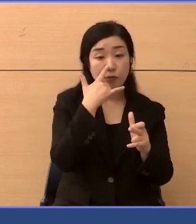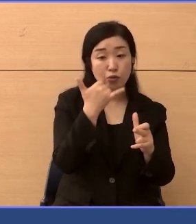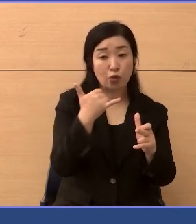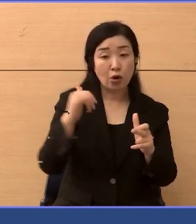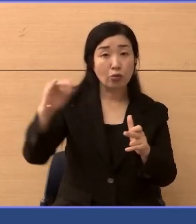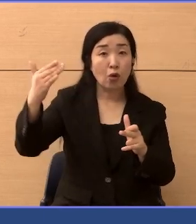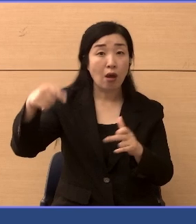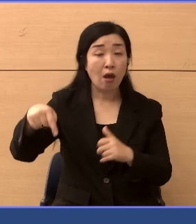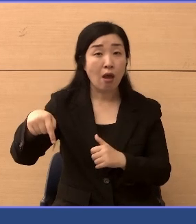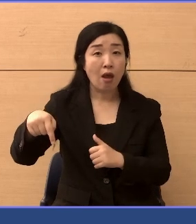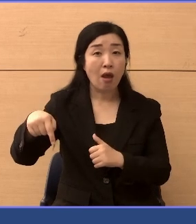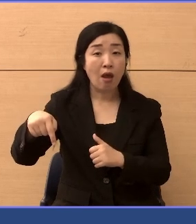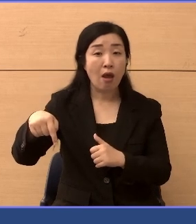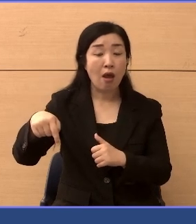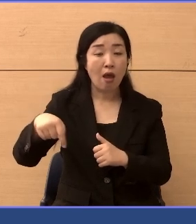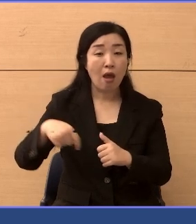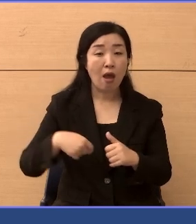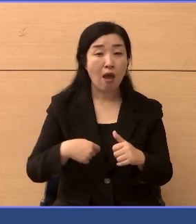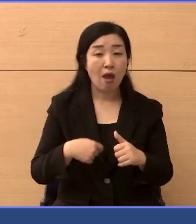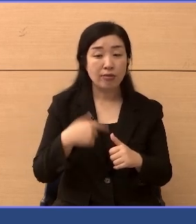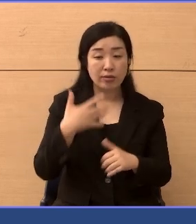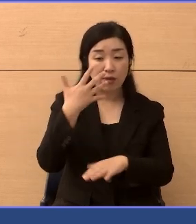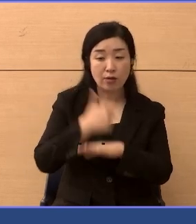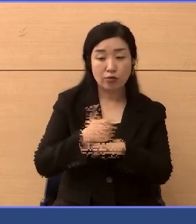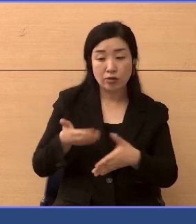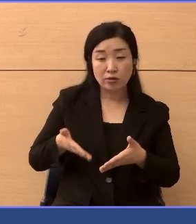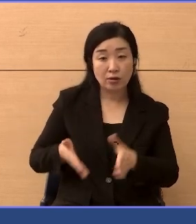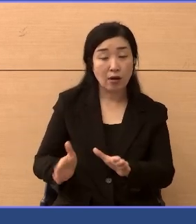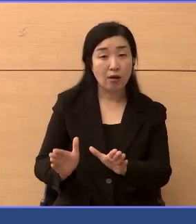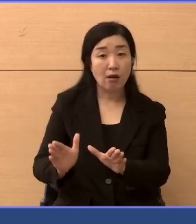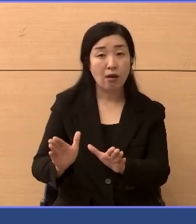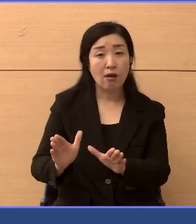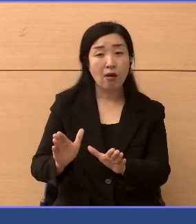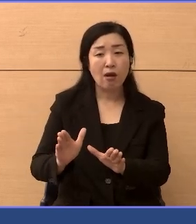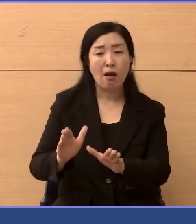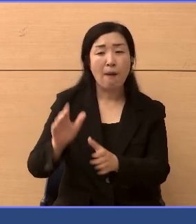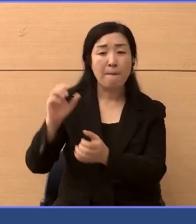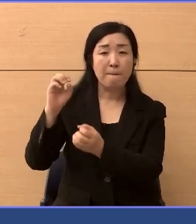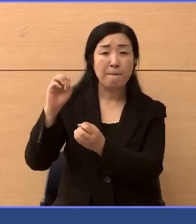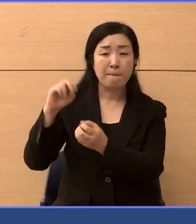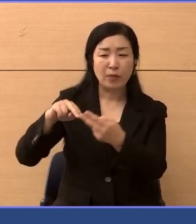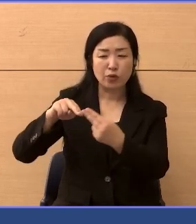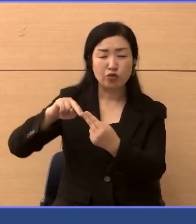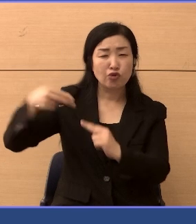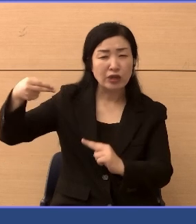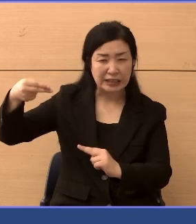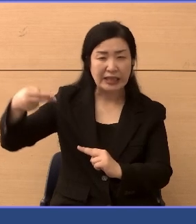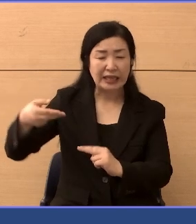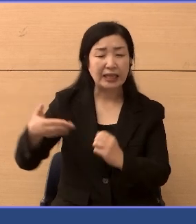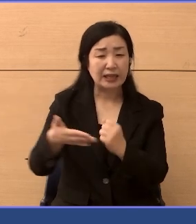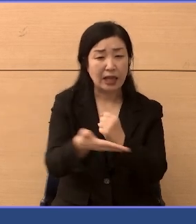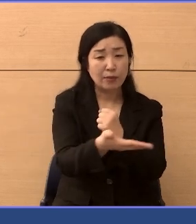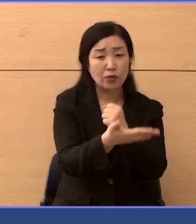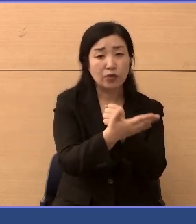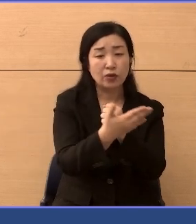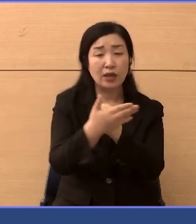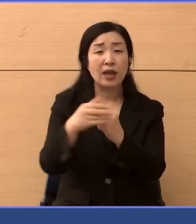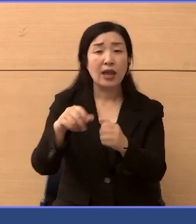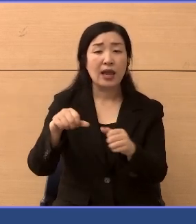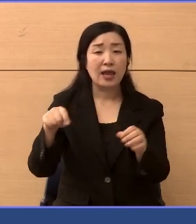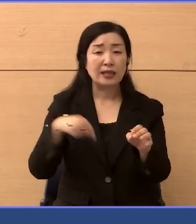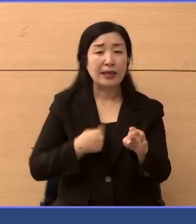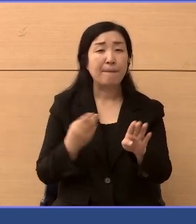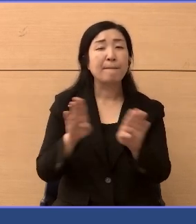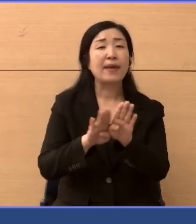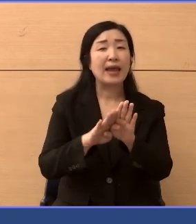부모가 되었을 때 As parents are ASD getting 부모가 older, 낳은 자녀 또한 they ASD가 will 되는 need 경우도 to think 있기 about 때문에 what we 이에 call 대한 지원도 legacy